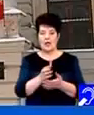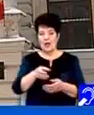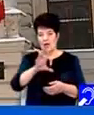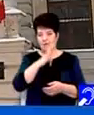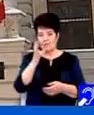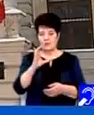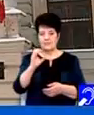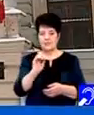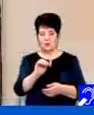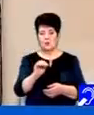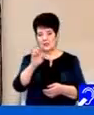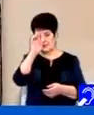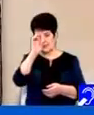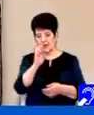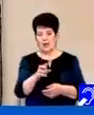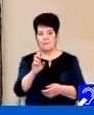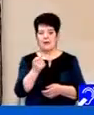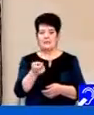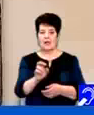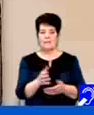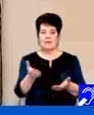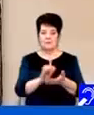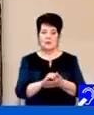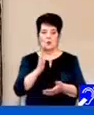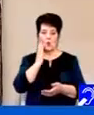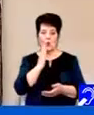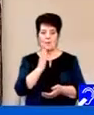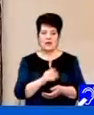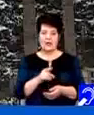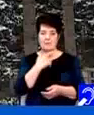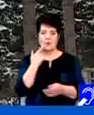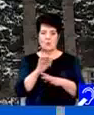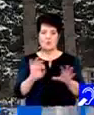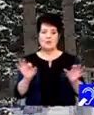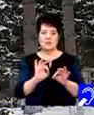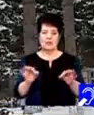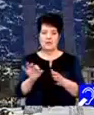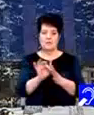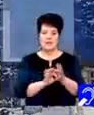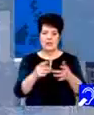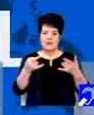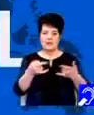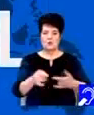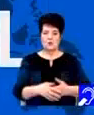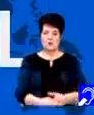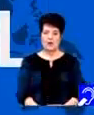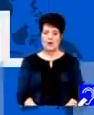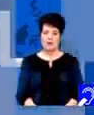Țării, organismul datorită căruia Basarabia s-a unit cu patria mamă România. Vă spunem mai multe imediat în Telejurnal.